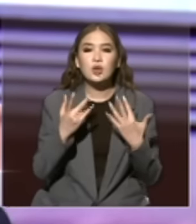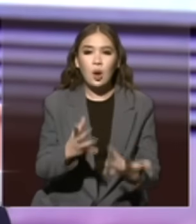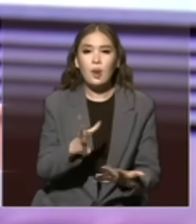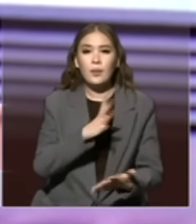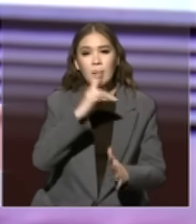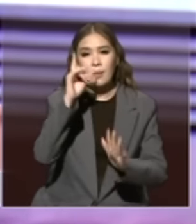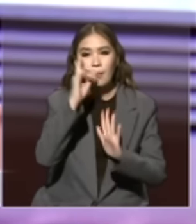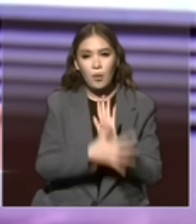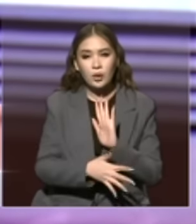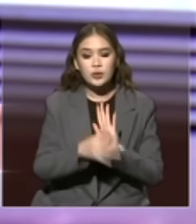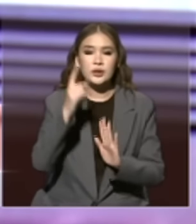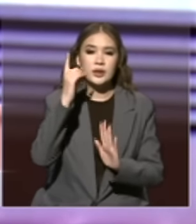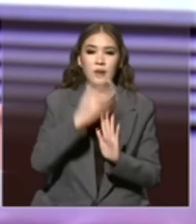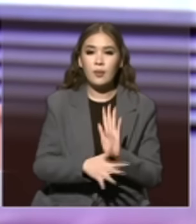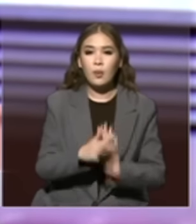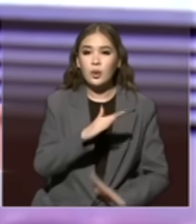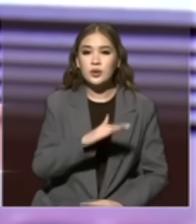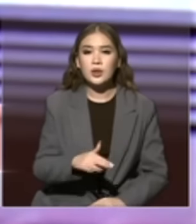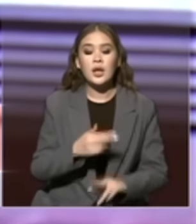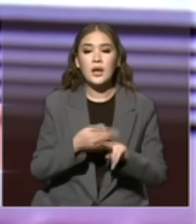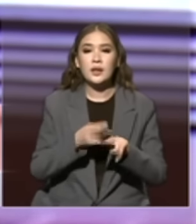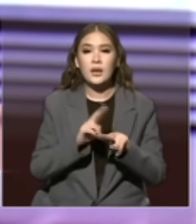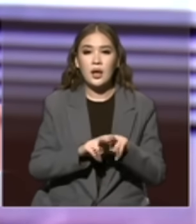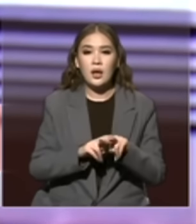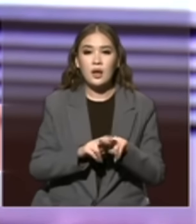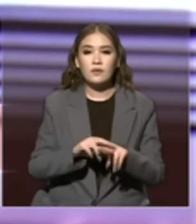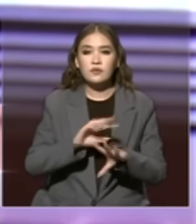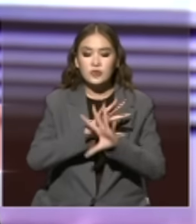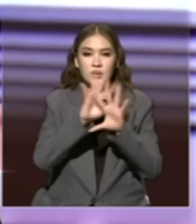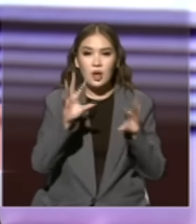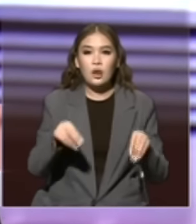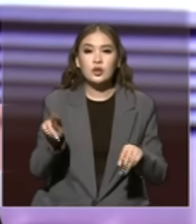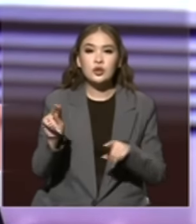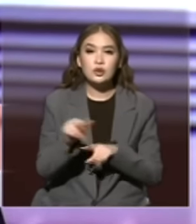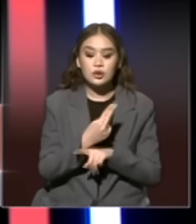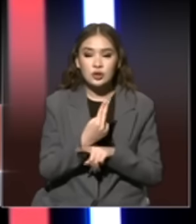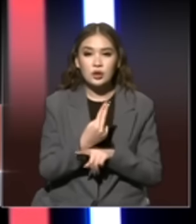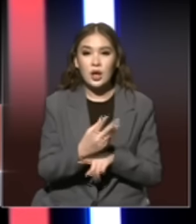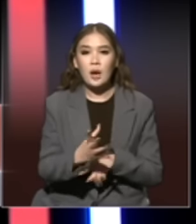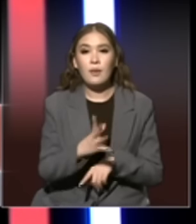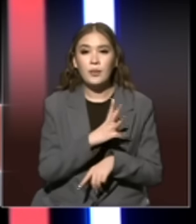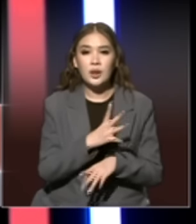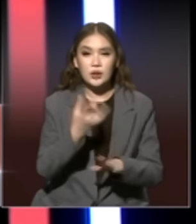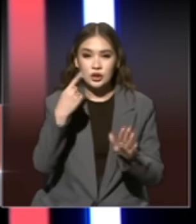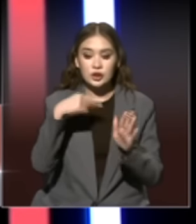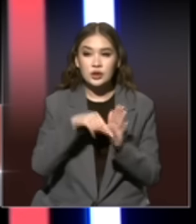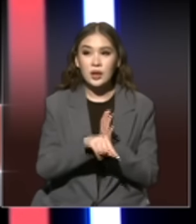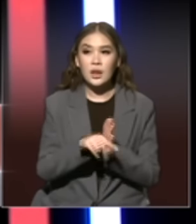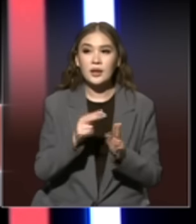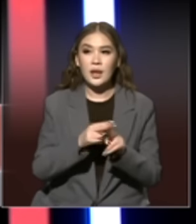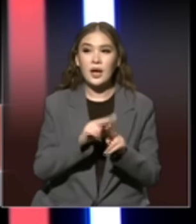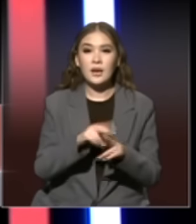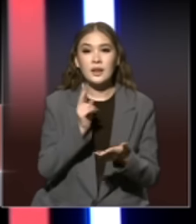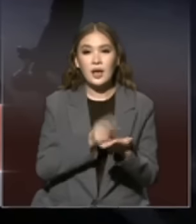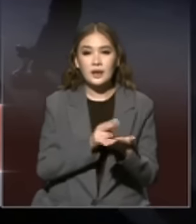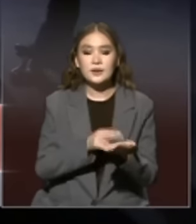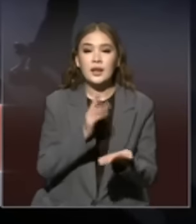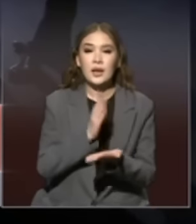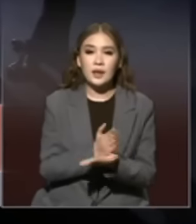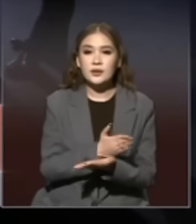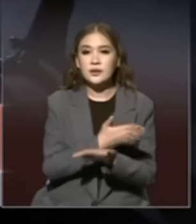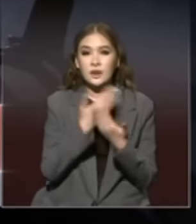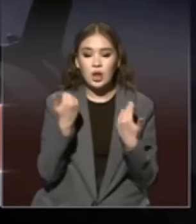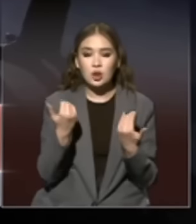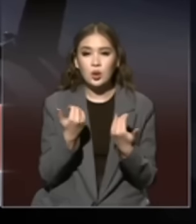түсінді, қалай істеді. Иә, оны түзеліп келе жатыр деп алатын ішінде құжаттар, дәлелдер бар ма, жоқ па? Е